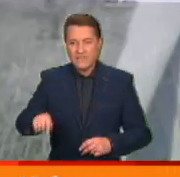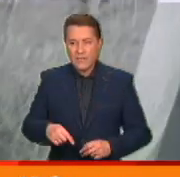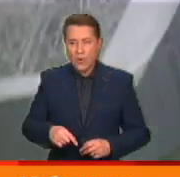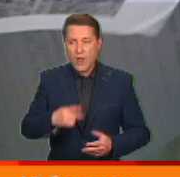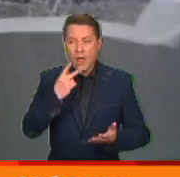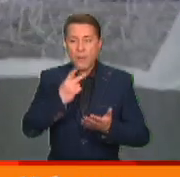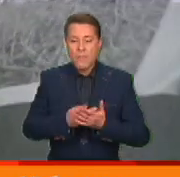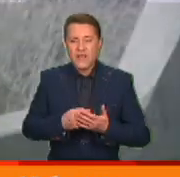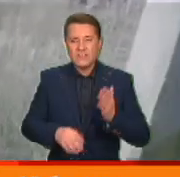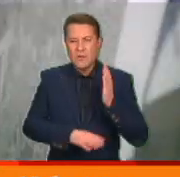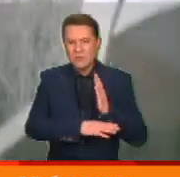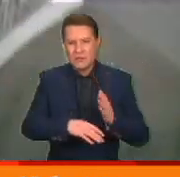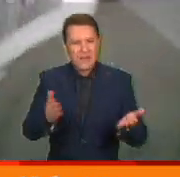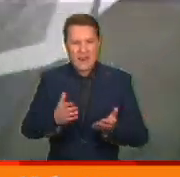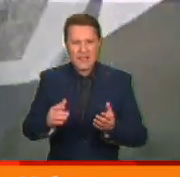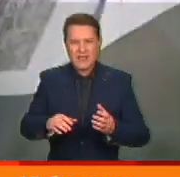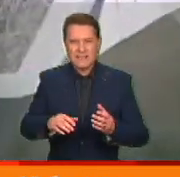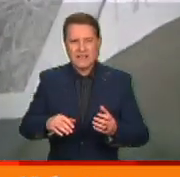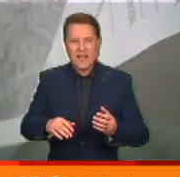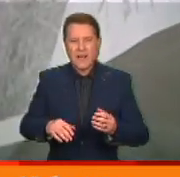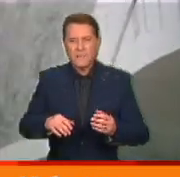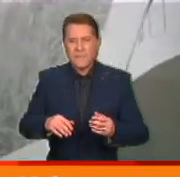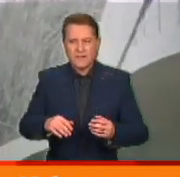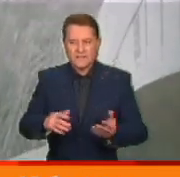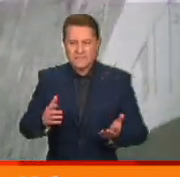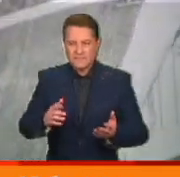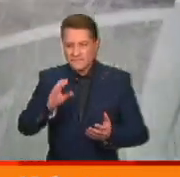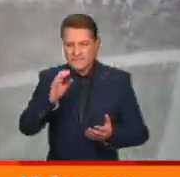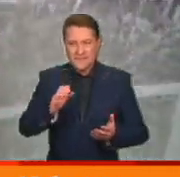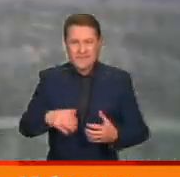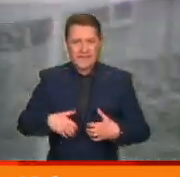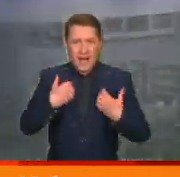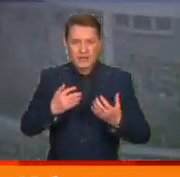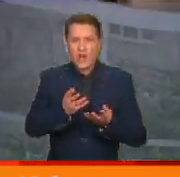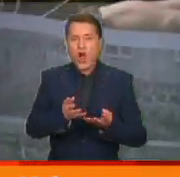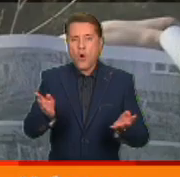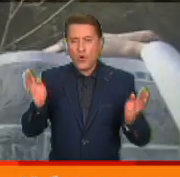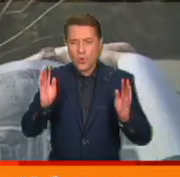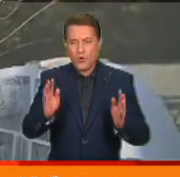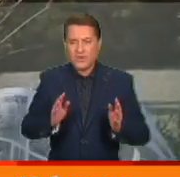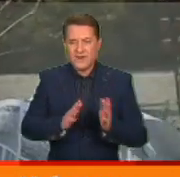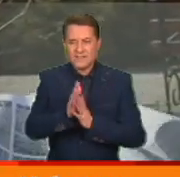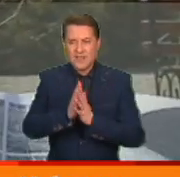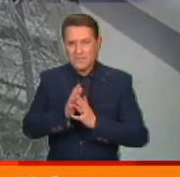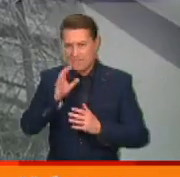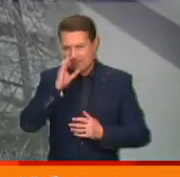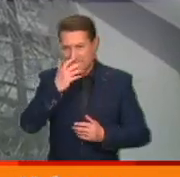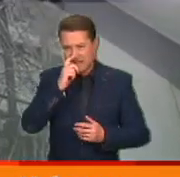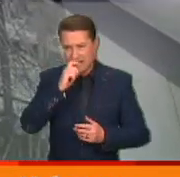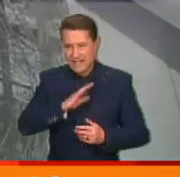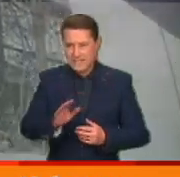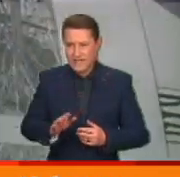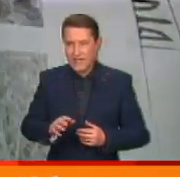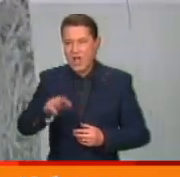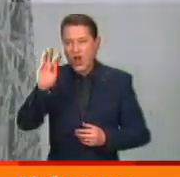тут з будівельних матеріалів якісь дошки, тут шифер, лозою все поросли. Ну, тобто насправді це не естетичного.